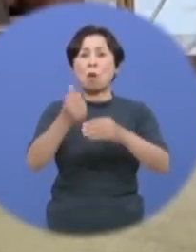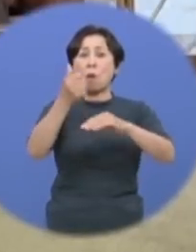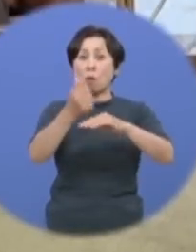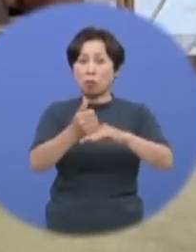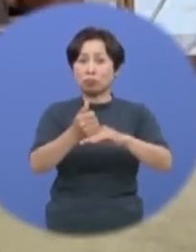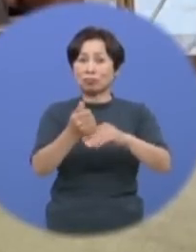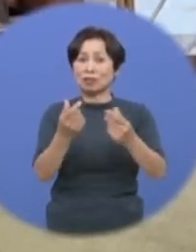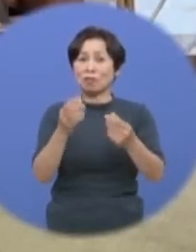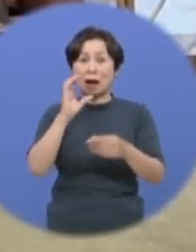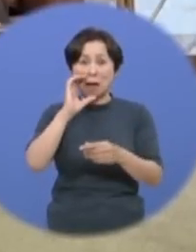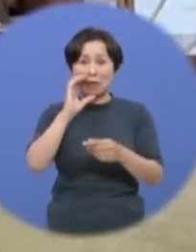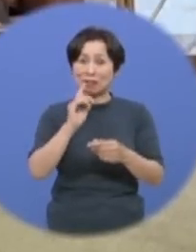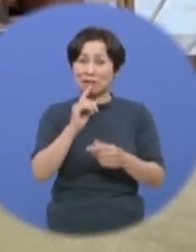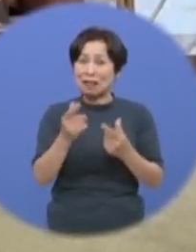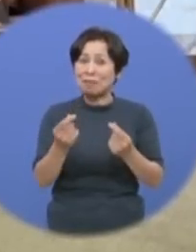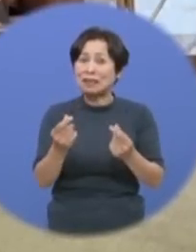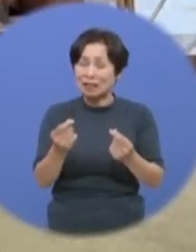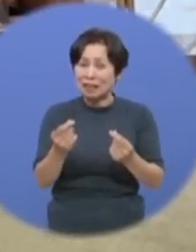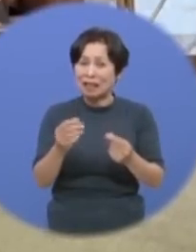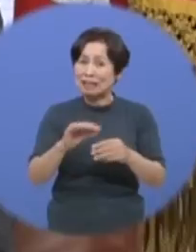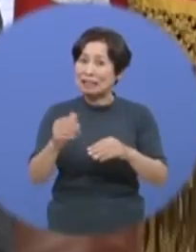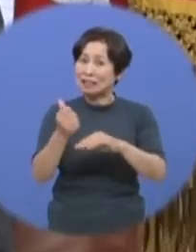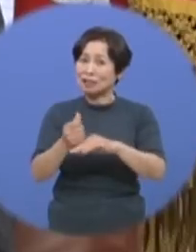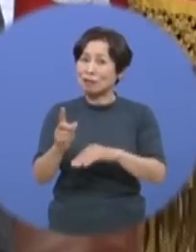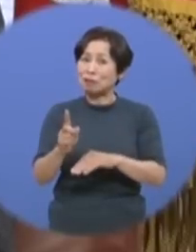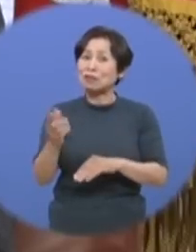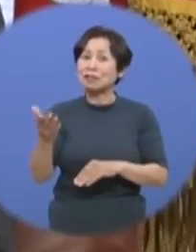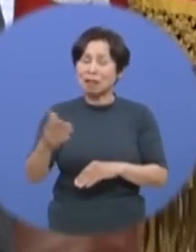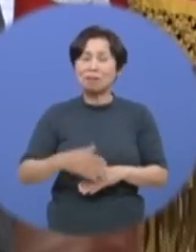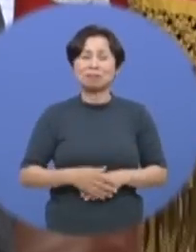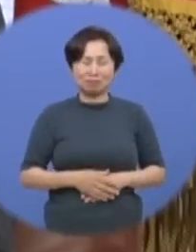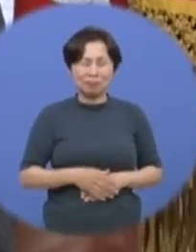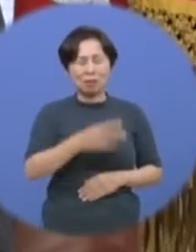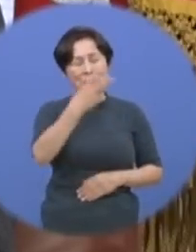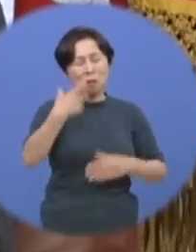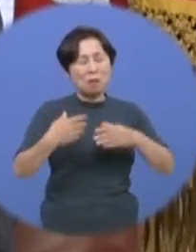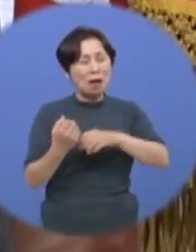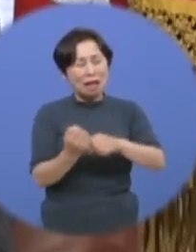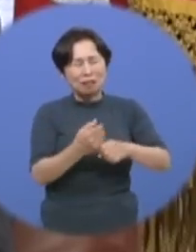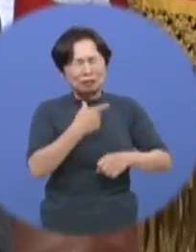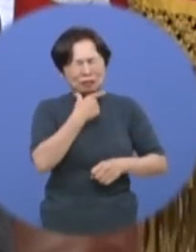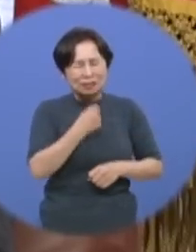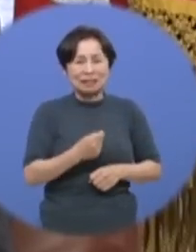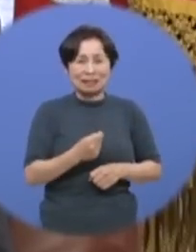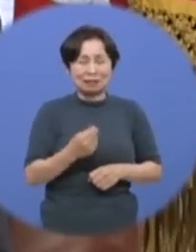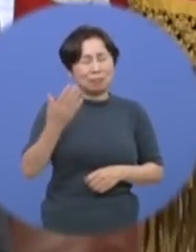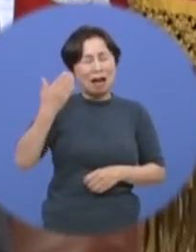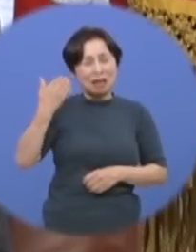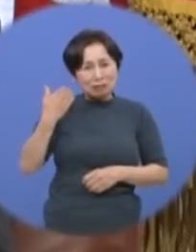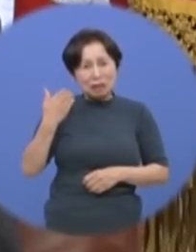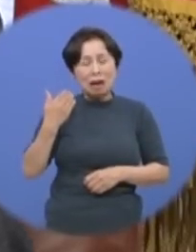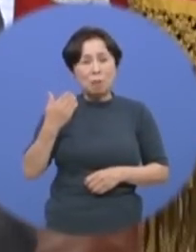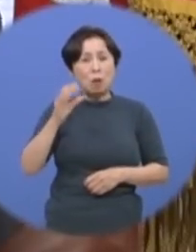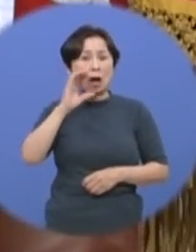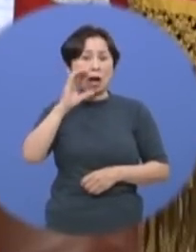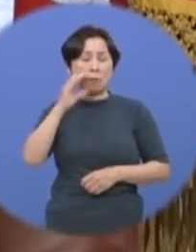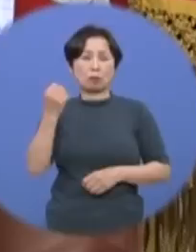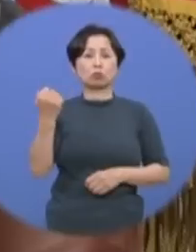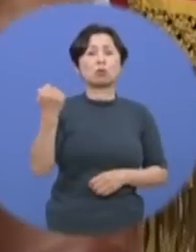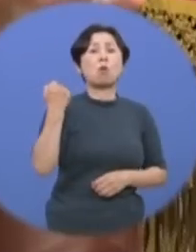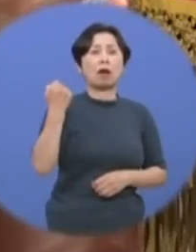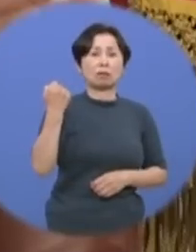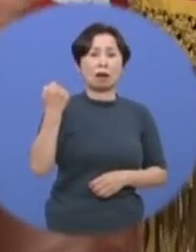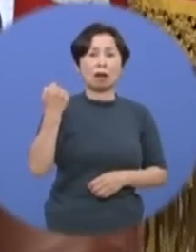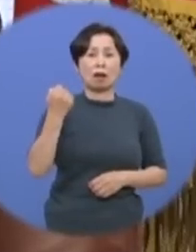もうちょっと熱中して見てるんですが当時も和歌山県って結構強かったと思うんですあの箕島の